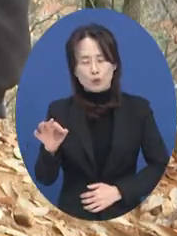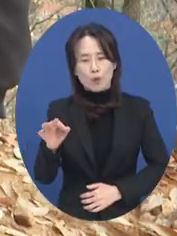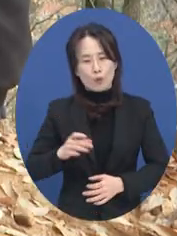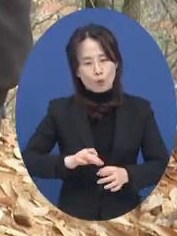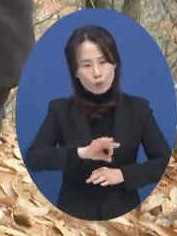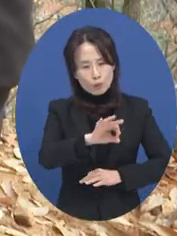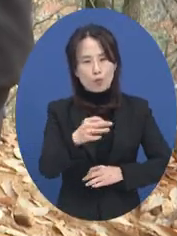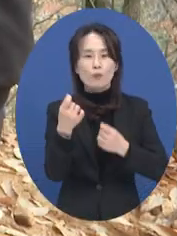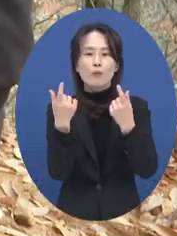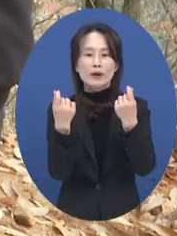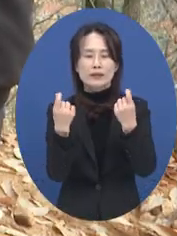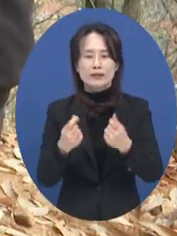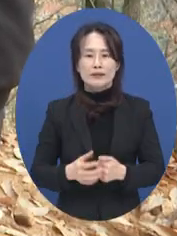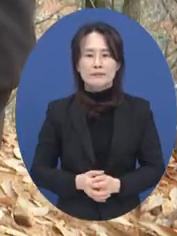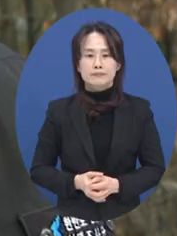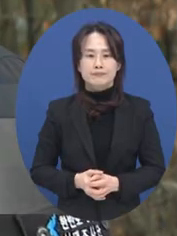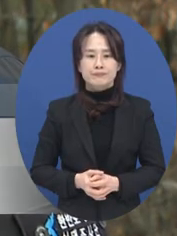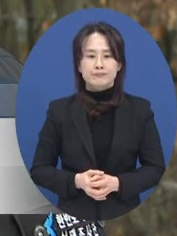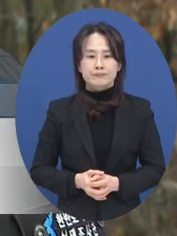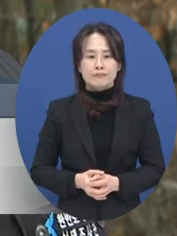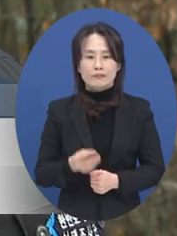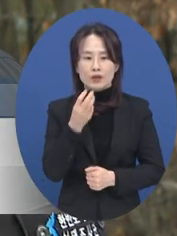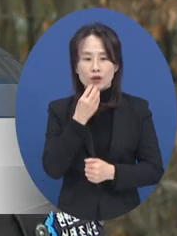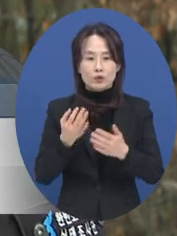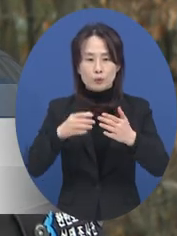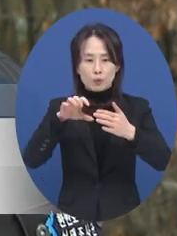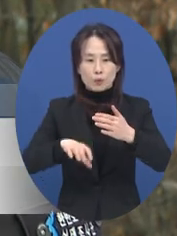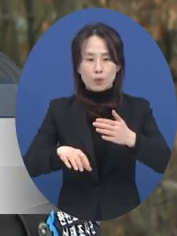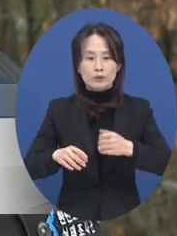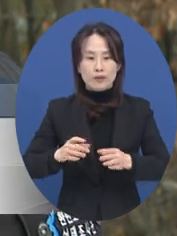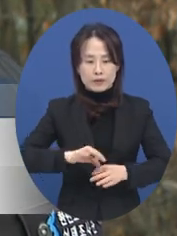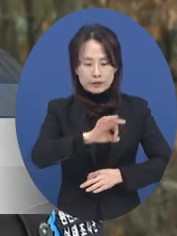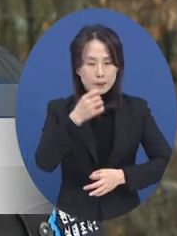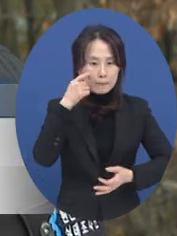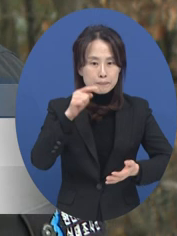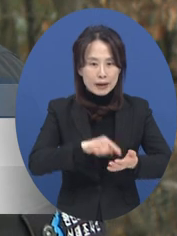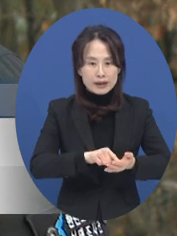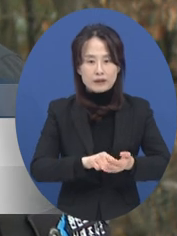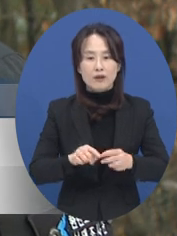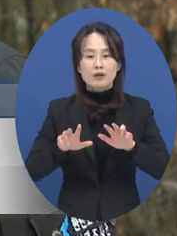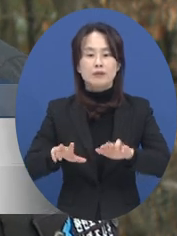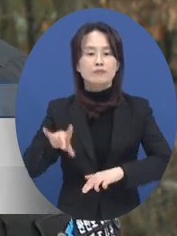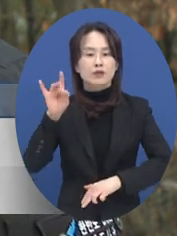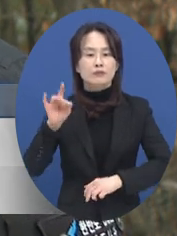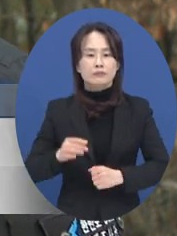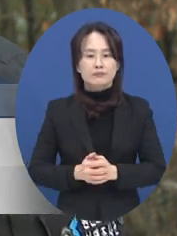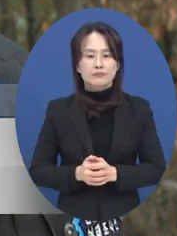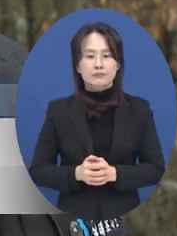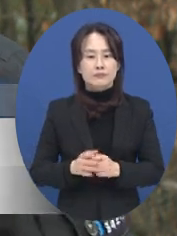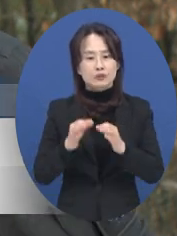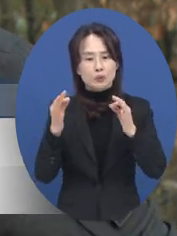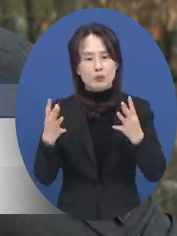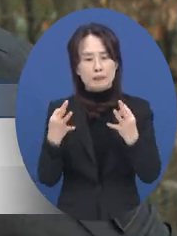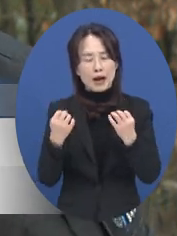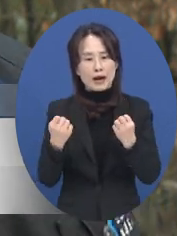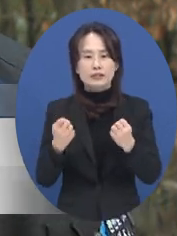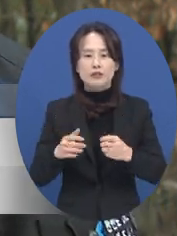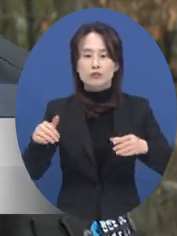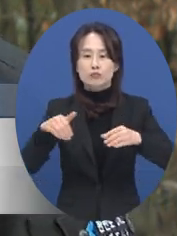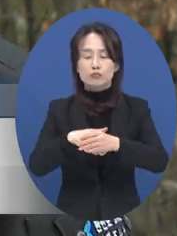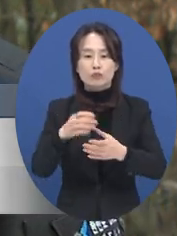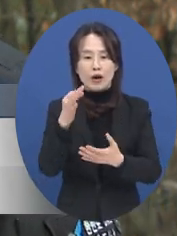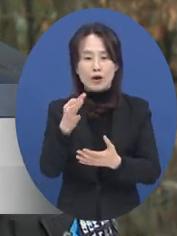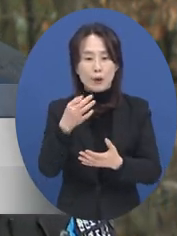왕녀로 추정됩니다. 일단 경기도에서 태실이 발굴된 사례가 이번이 처음이에요. 예, 그동안에